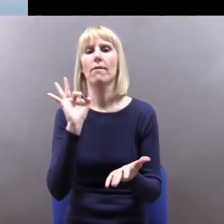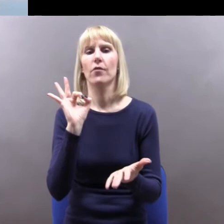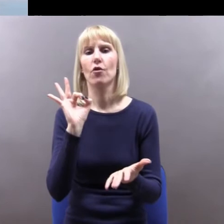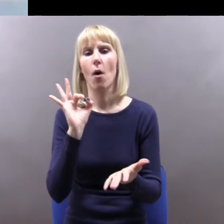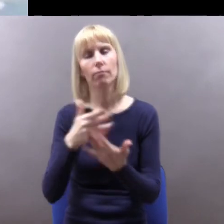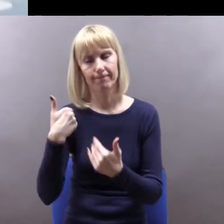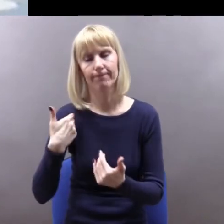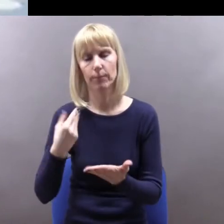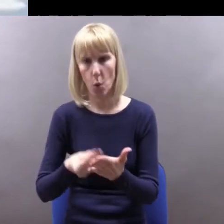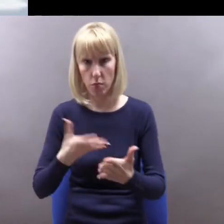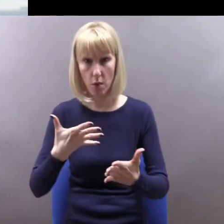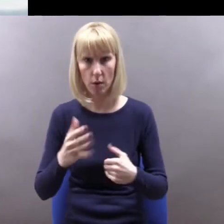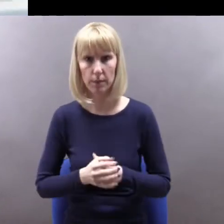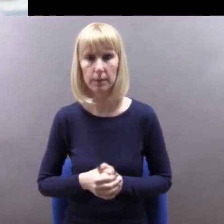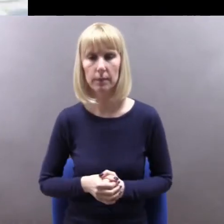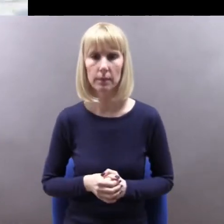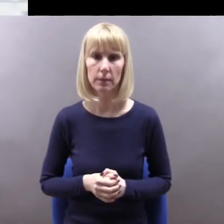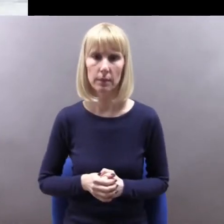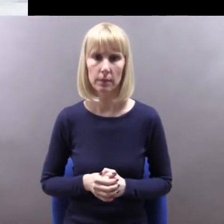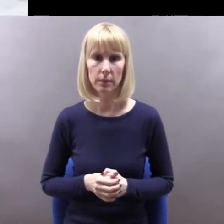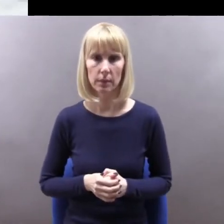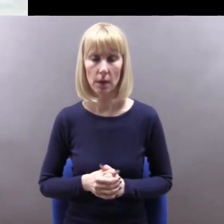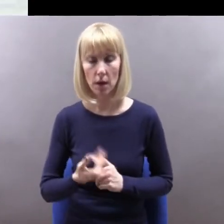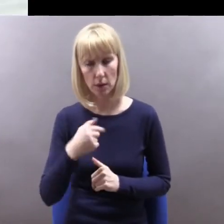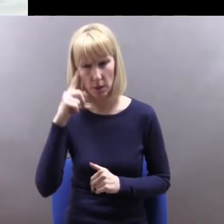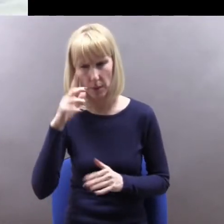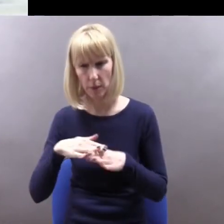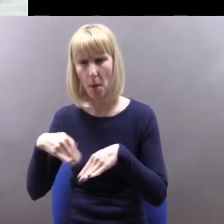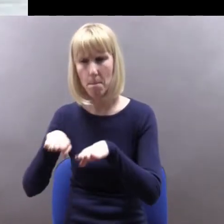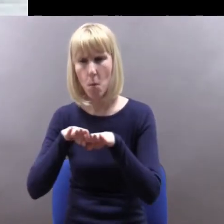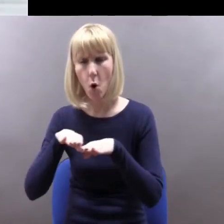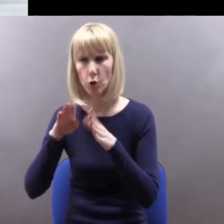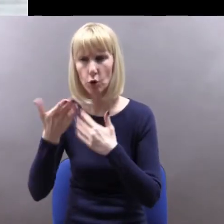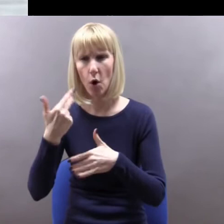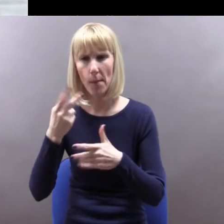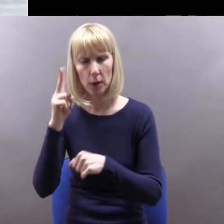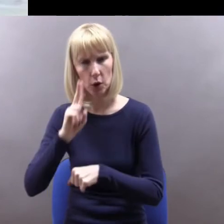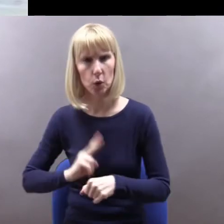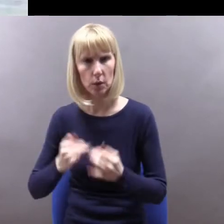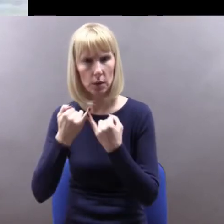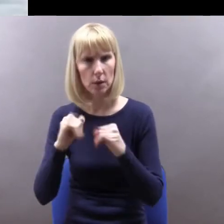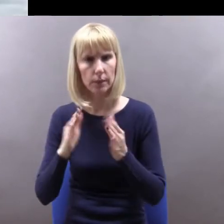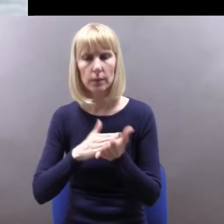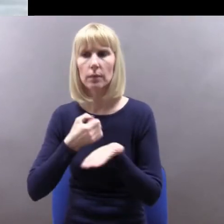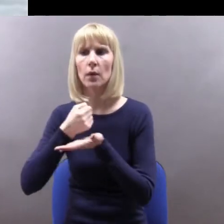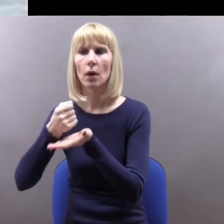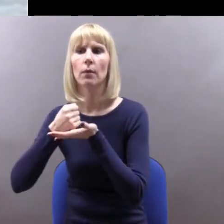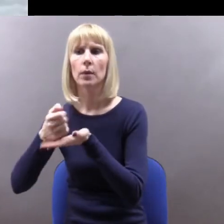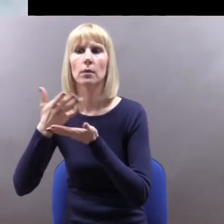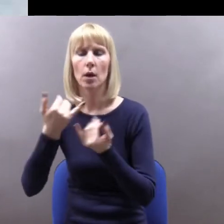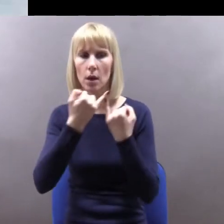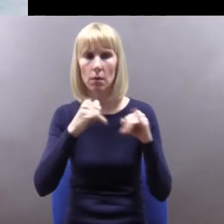to na pewno, natomiast no to jest też inny poziom instytucji, tak? Wiadomo, że tutaj te